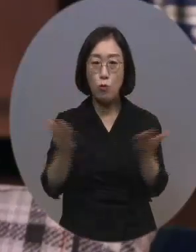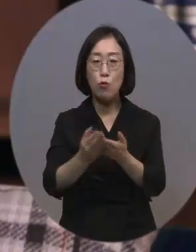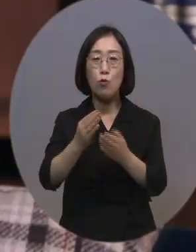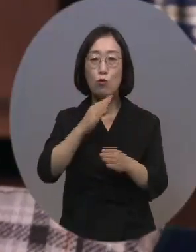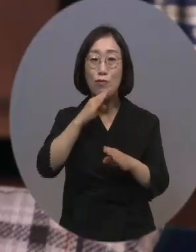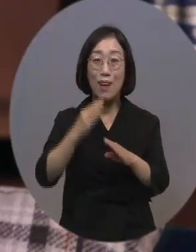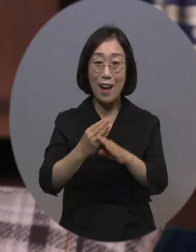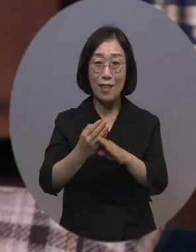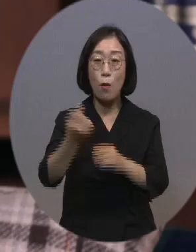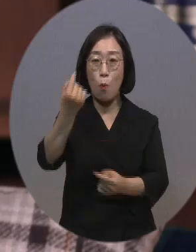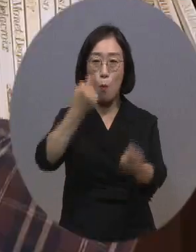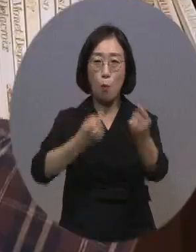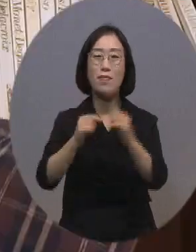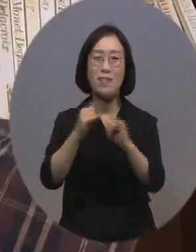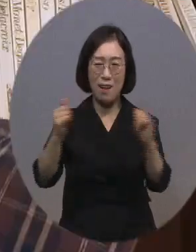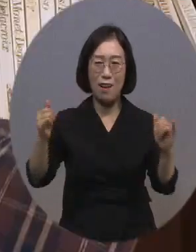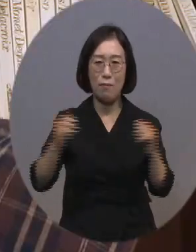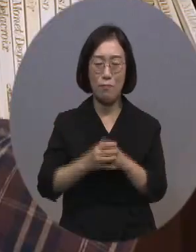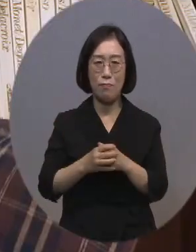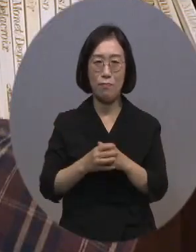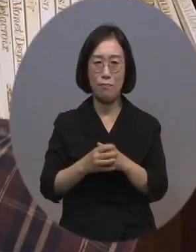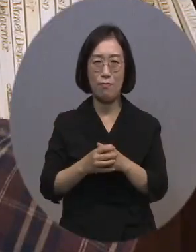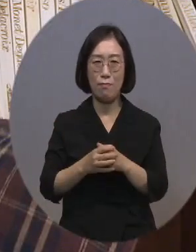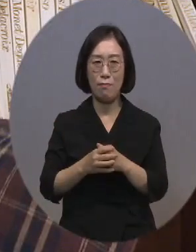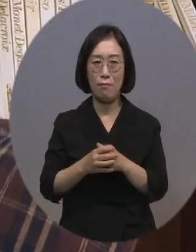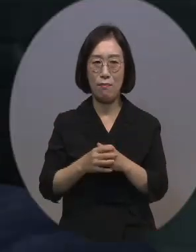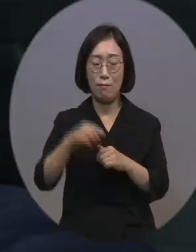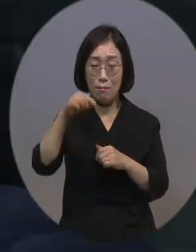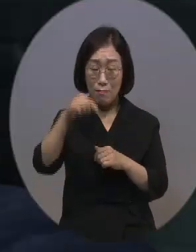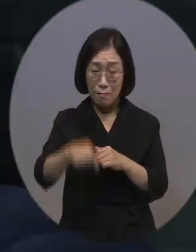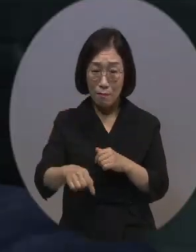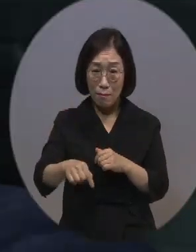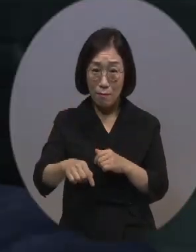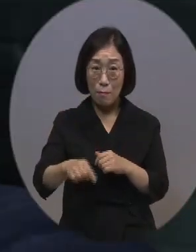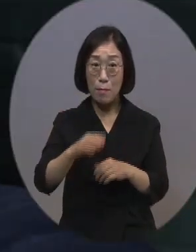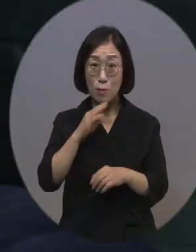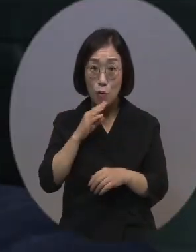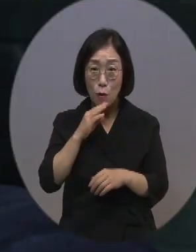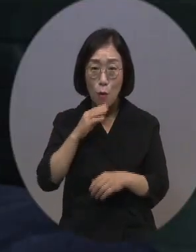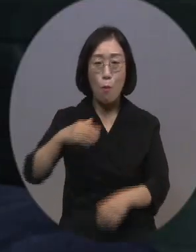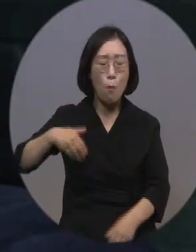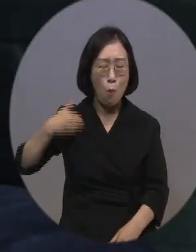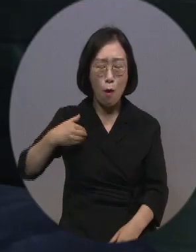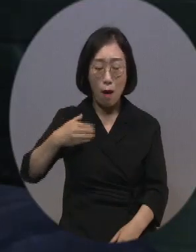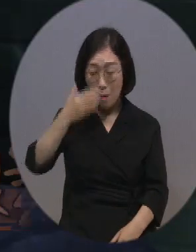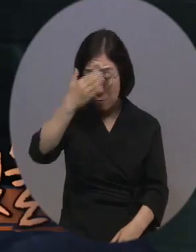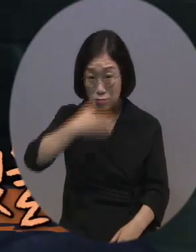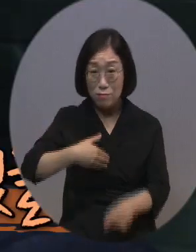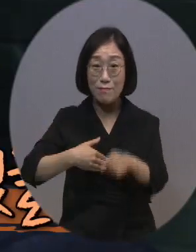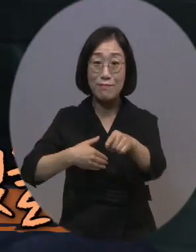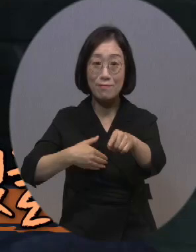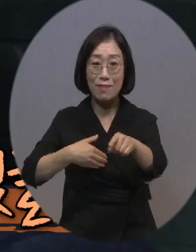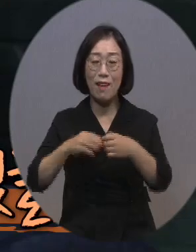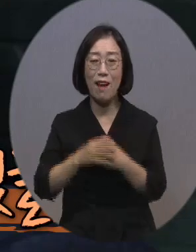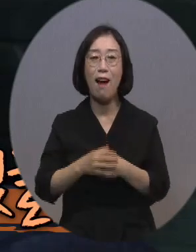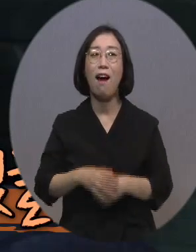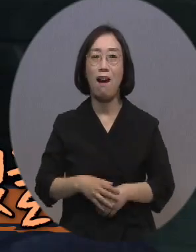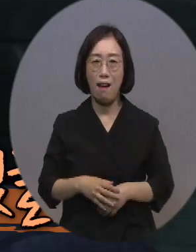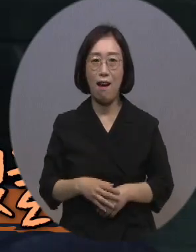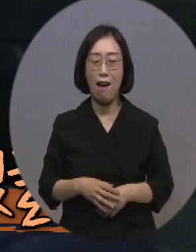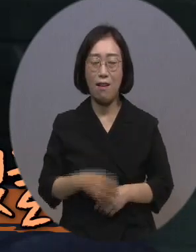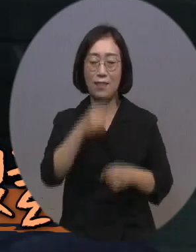북한 이탈 주민들 위한 동아리인 줄 몰랐어요. 그래서 그때 그냥 가고 지내다 보니까 친구로 만났구나.